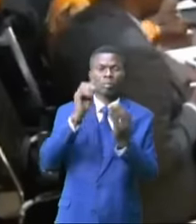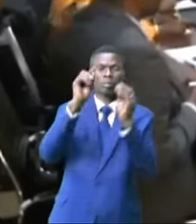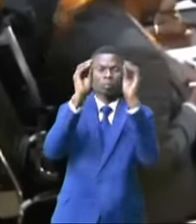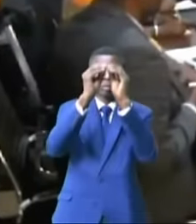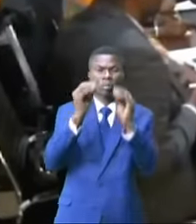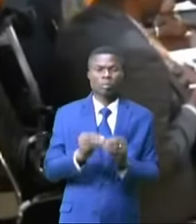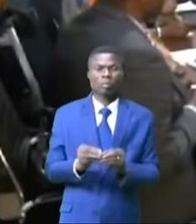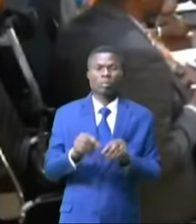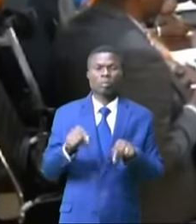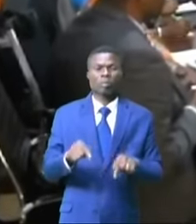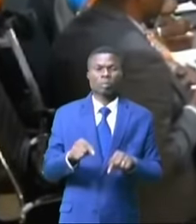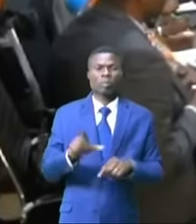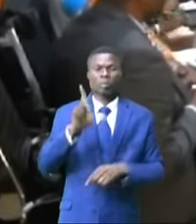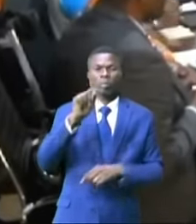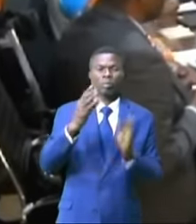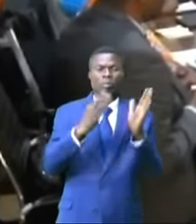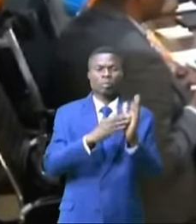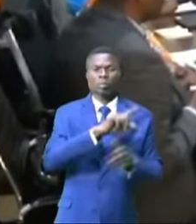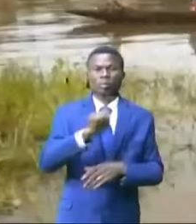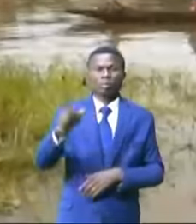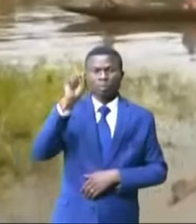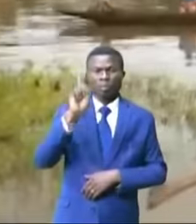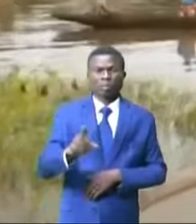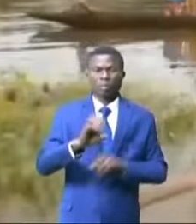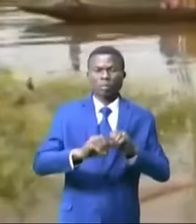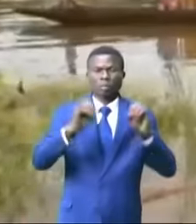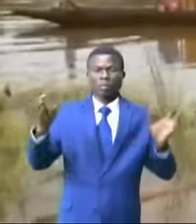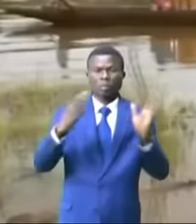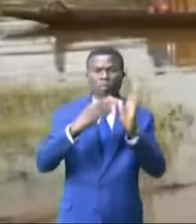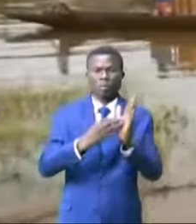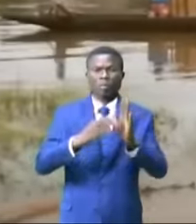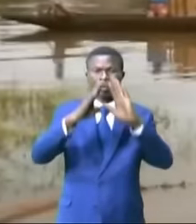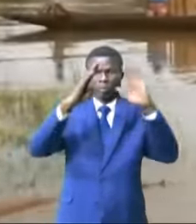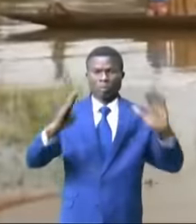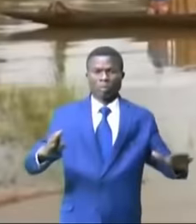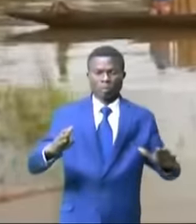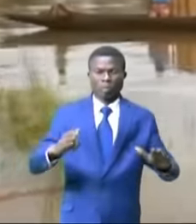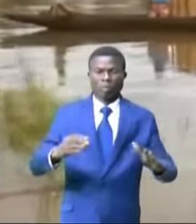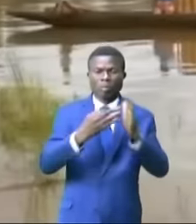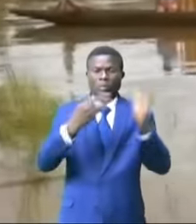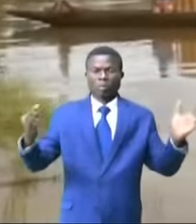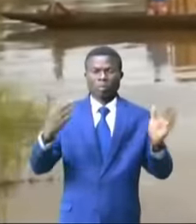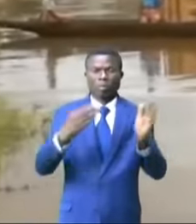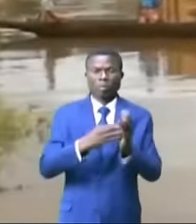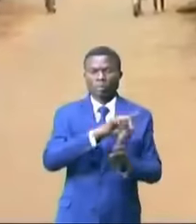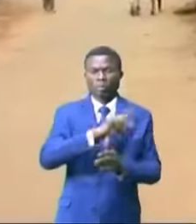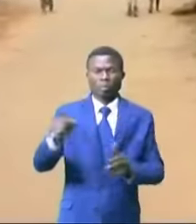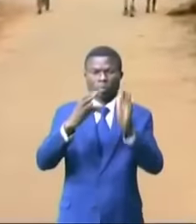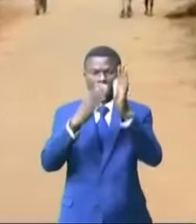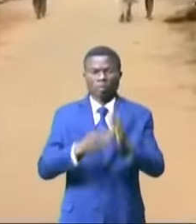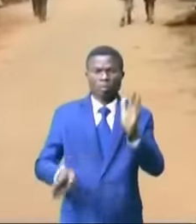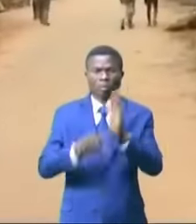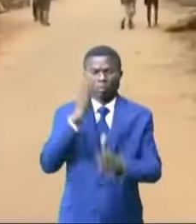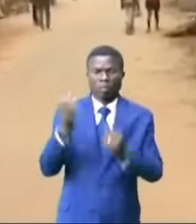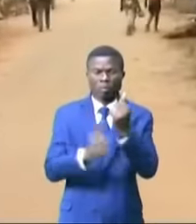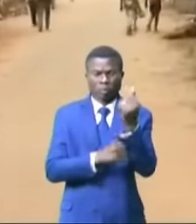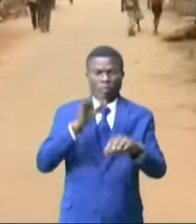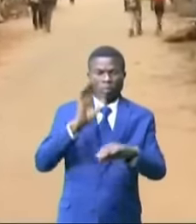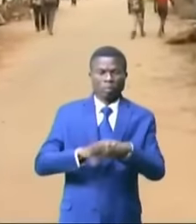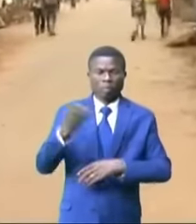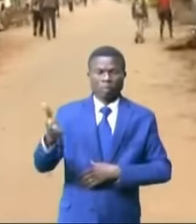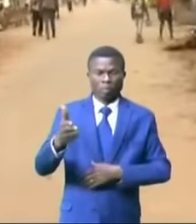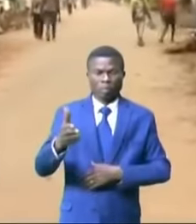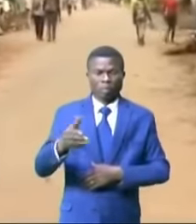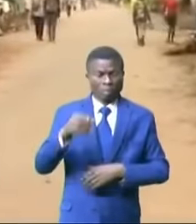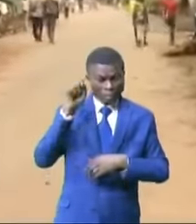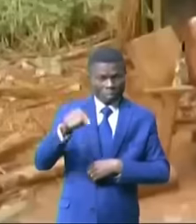ce jour 29 158 ménages de 97 914 personnes touchées,